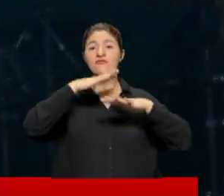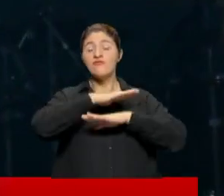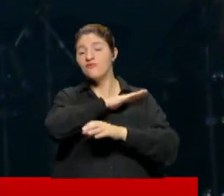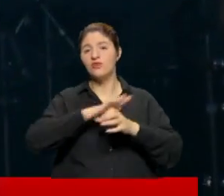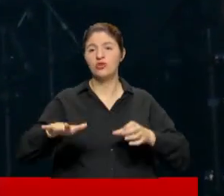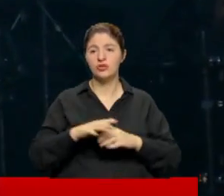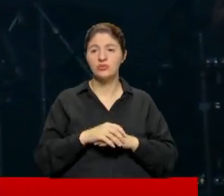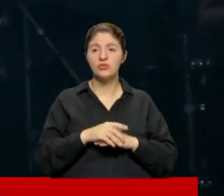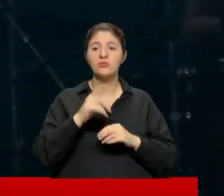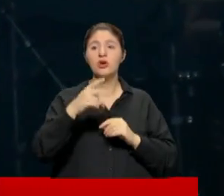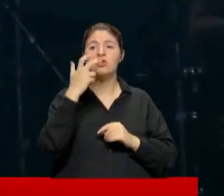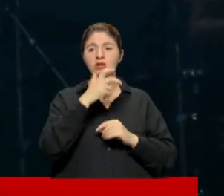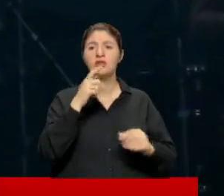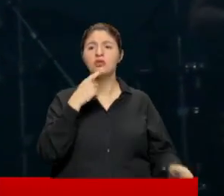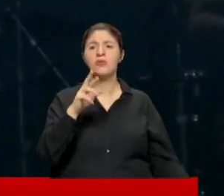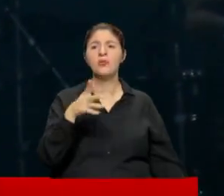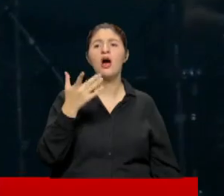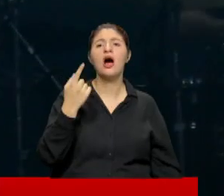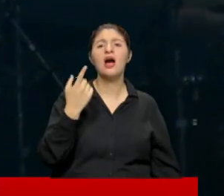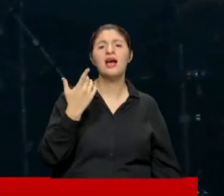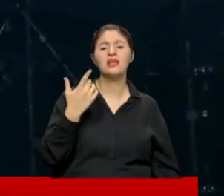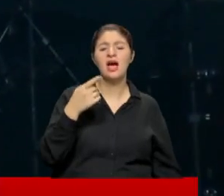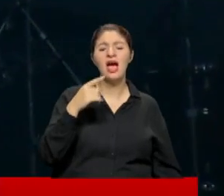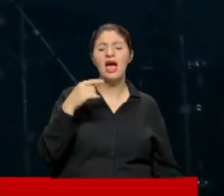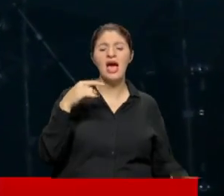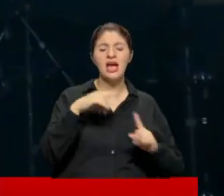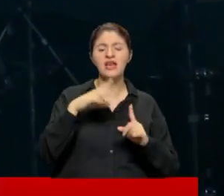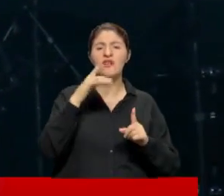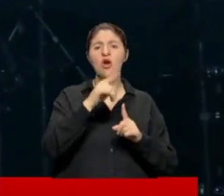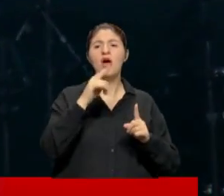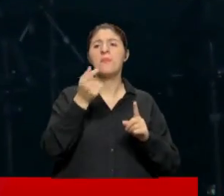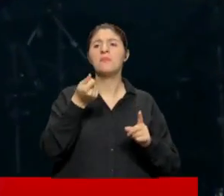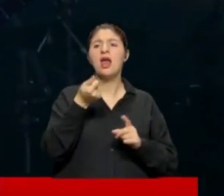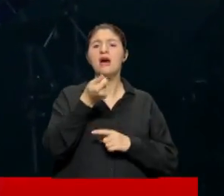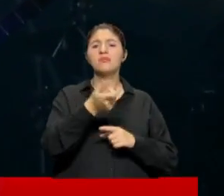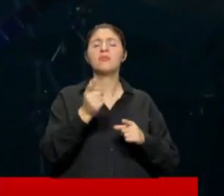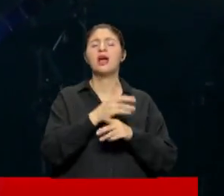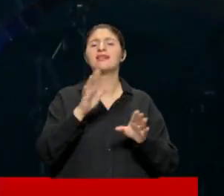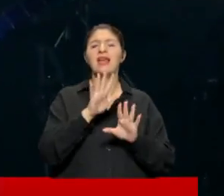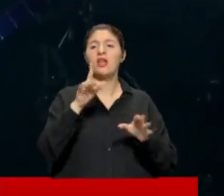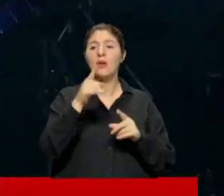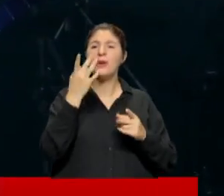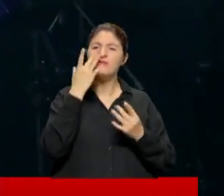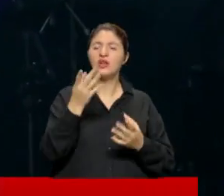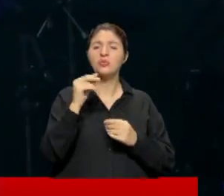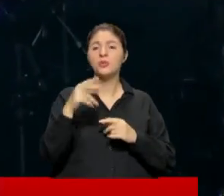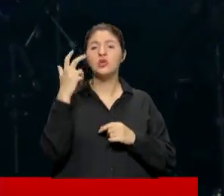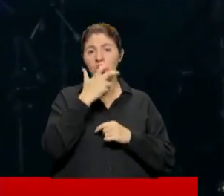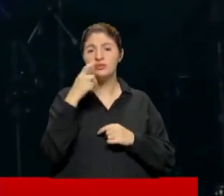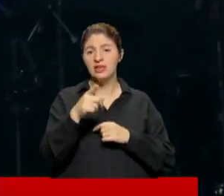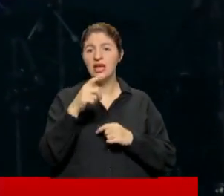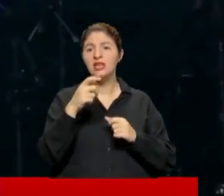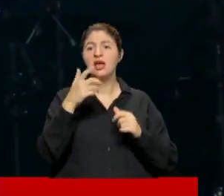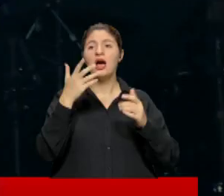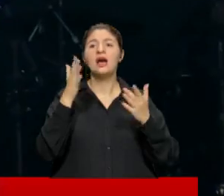doldu bahset gibi ama ora para bırakmak filan değil ama farkındalık yaratıp biraz duyarlı olunmasını sağlamak Bu kerin